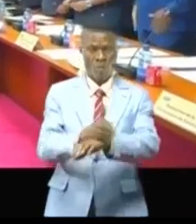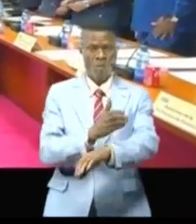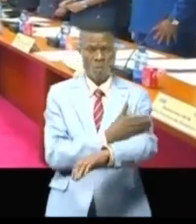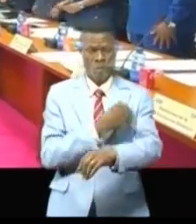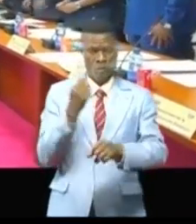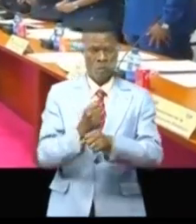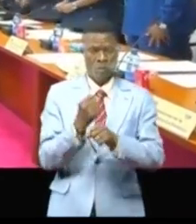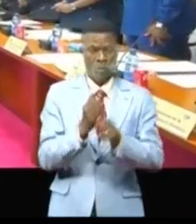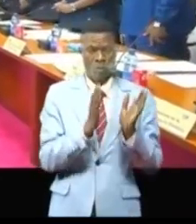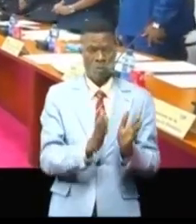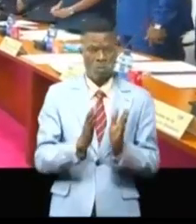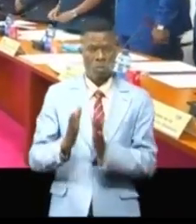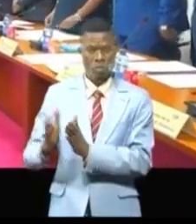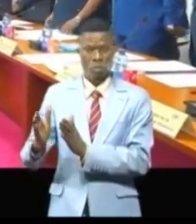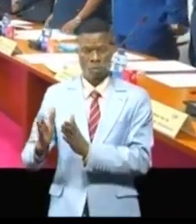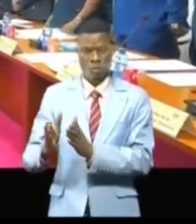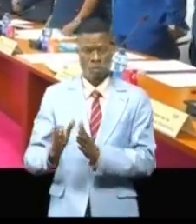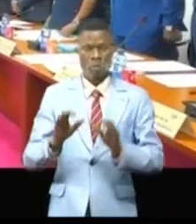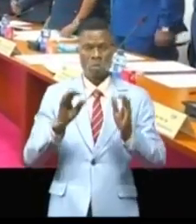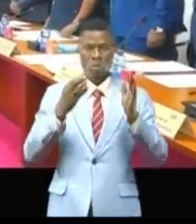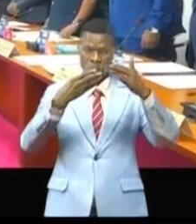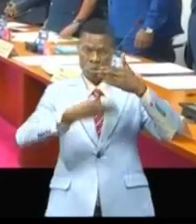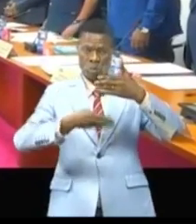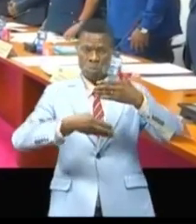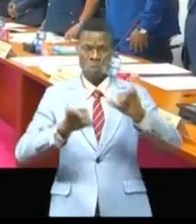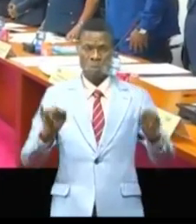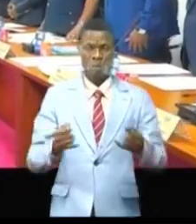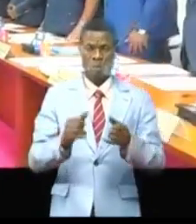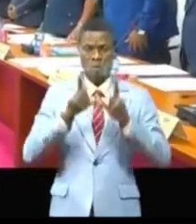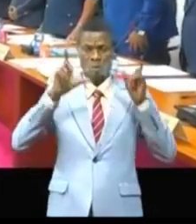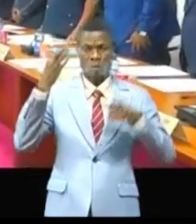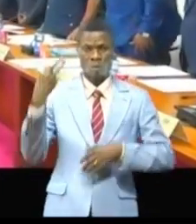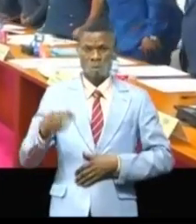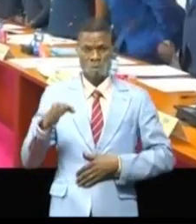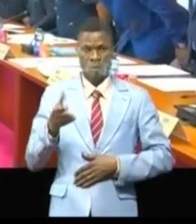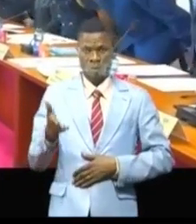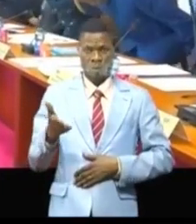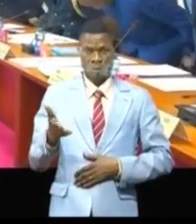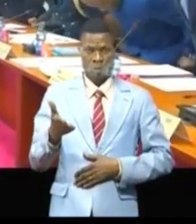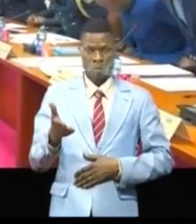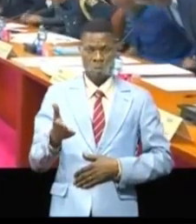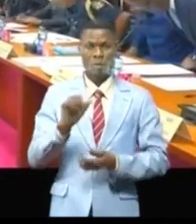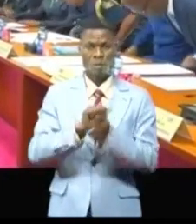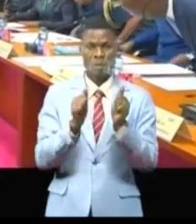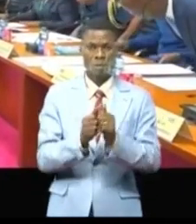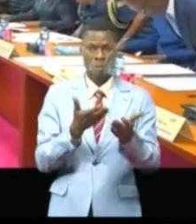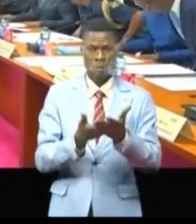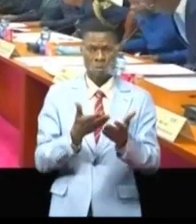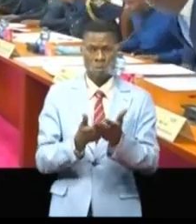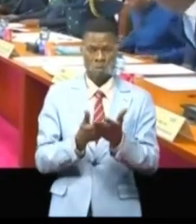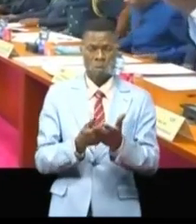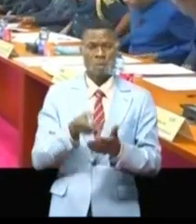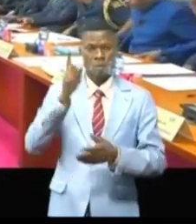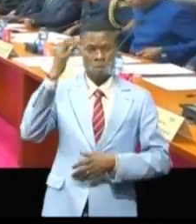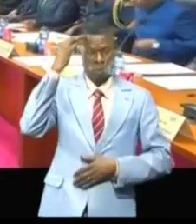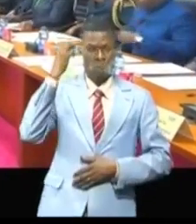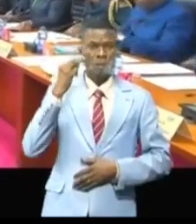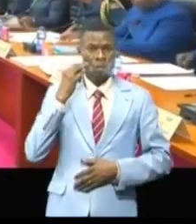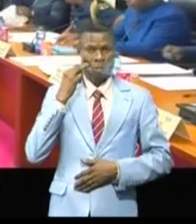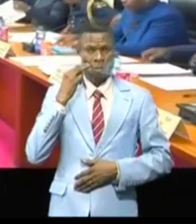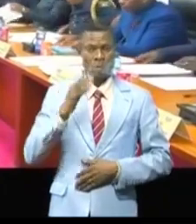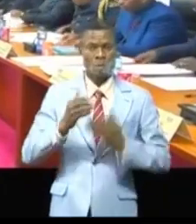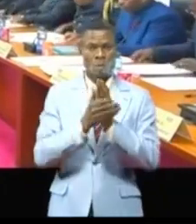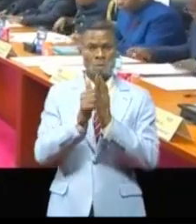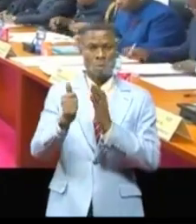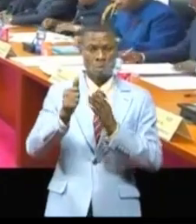travaux préparatoires des 9e Jeux de la francophonie que le comité de pilotage de ces Jeux est venu voir le Premier ministre. En sa qualité